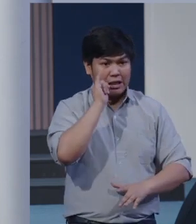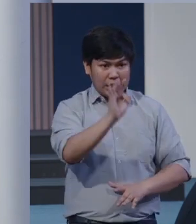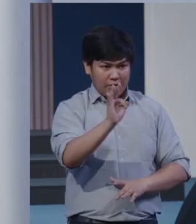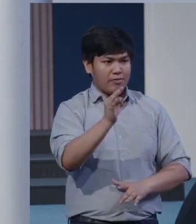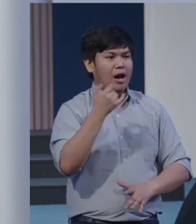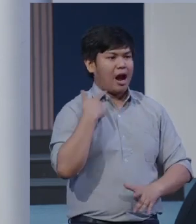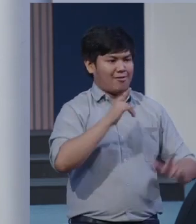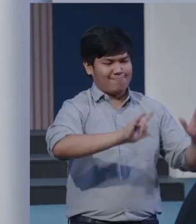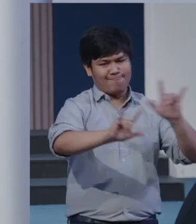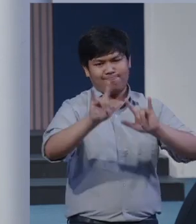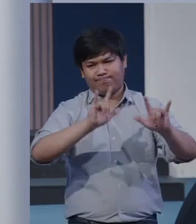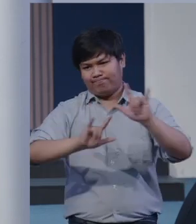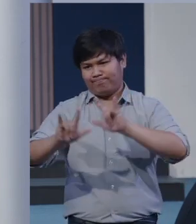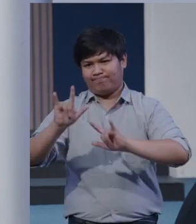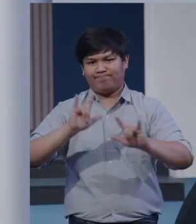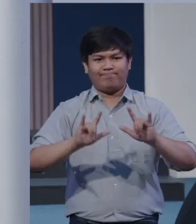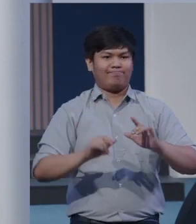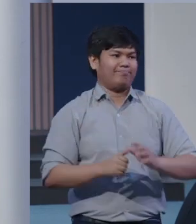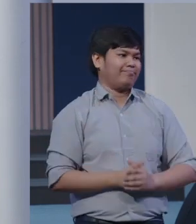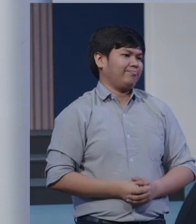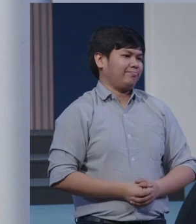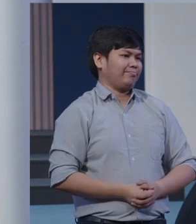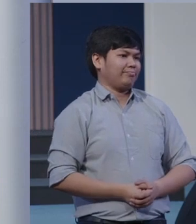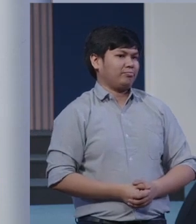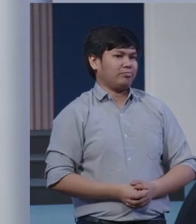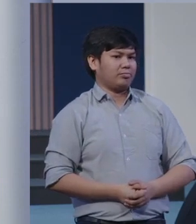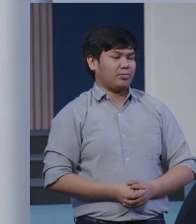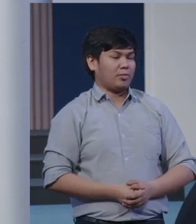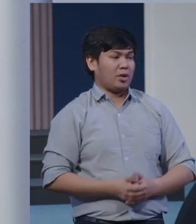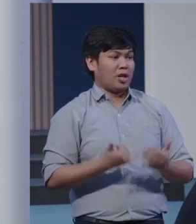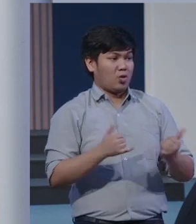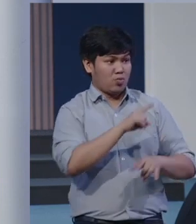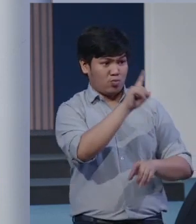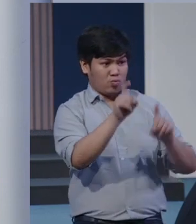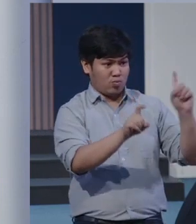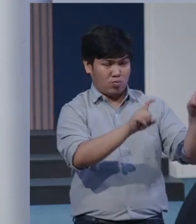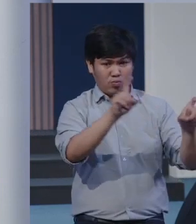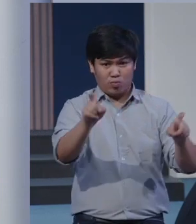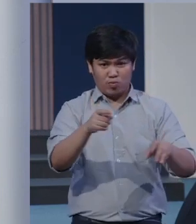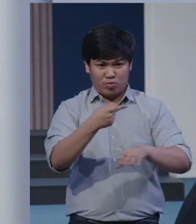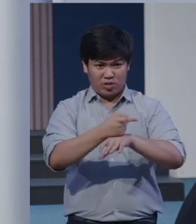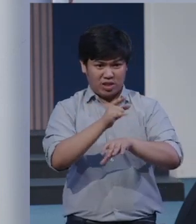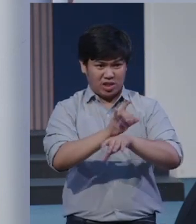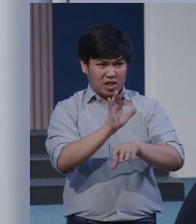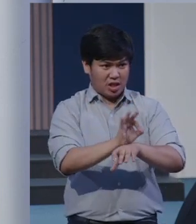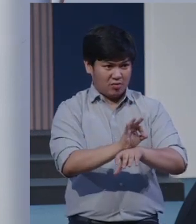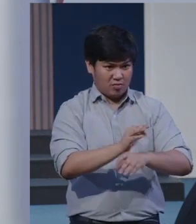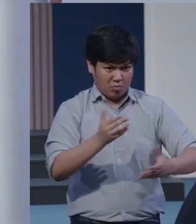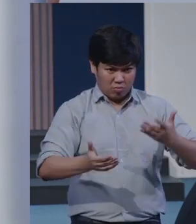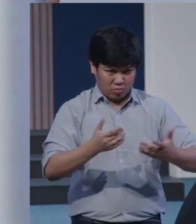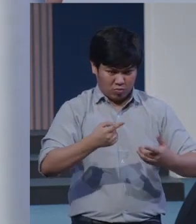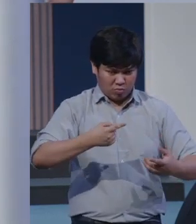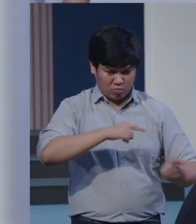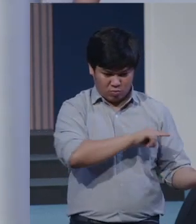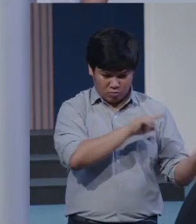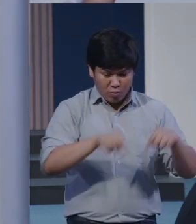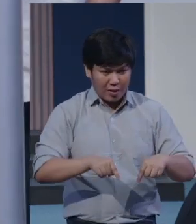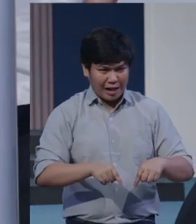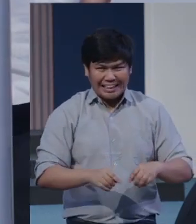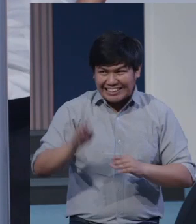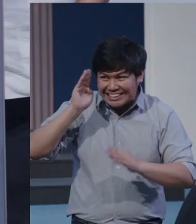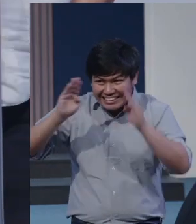madala tayo tayo dito sa GCF tayo-tayo rin ang nagbabangayan ang